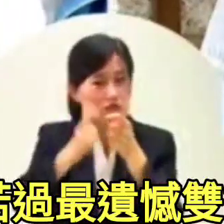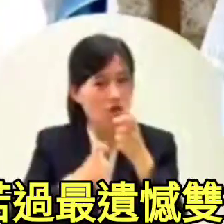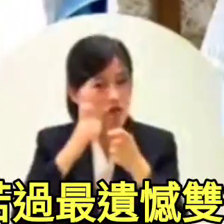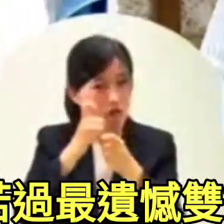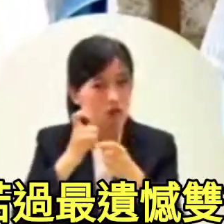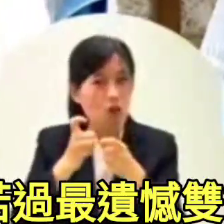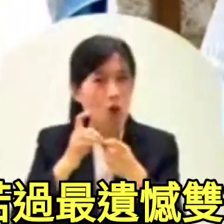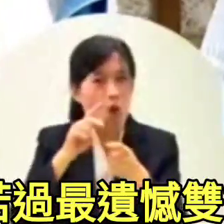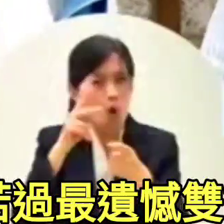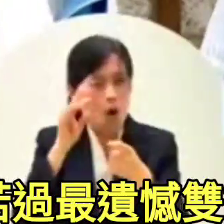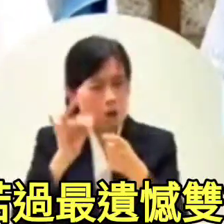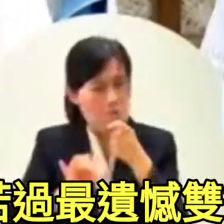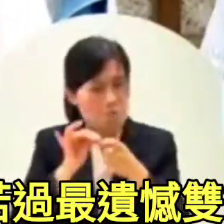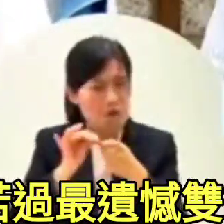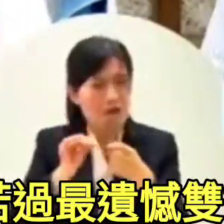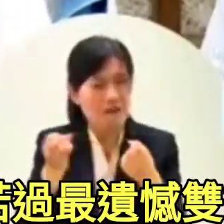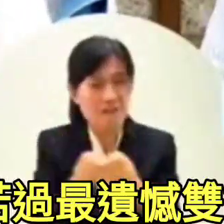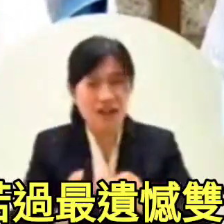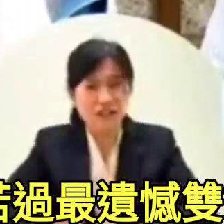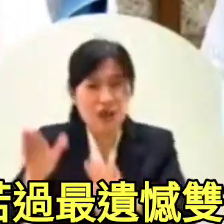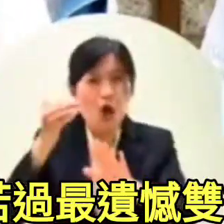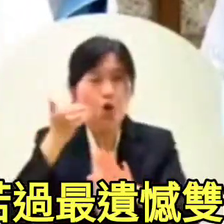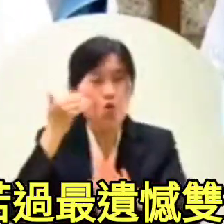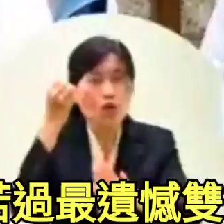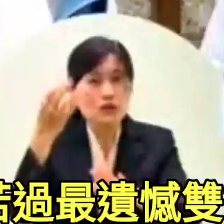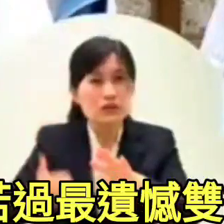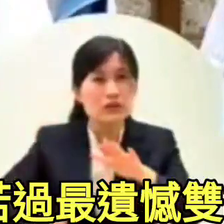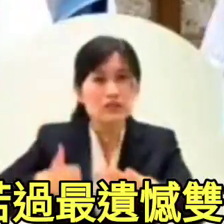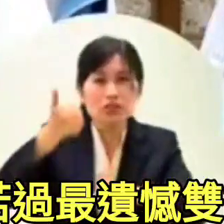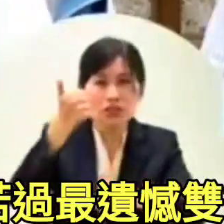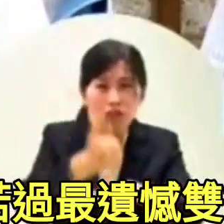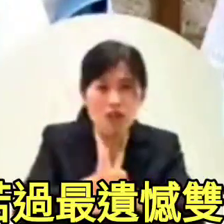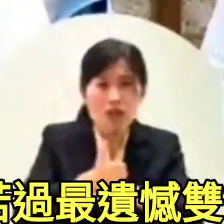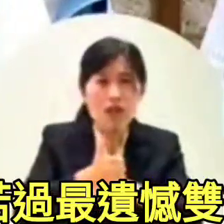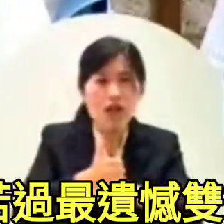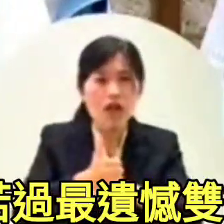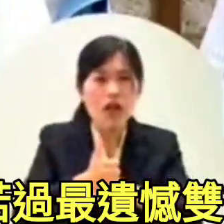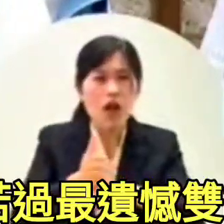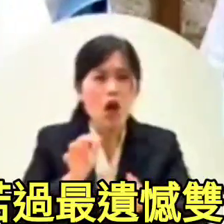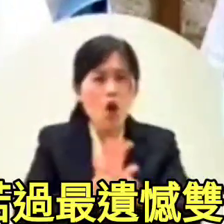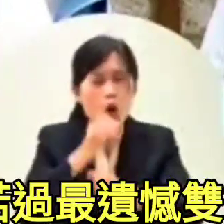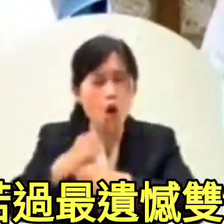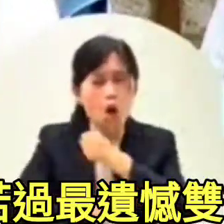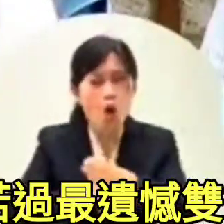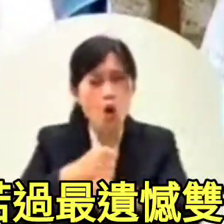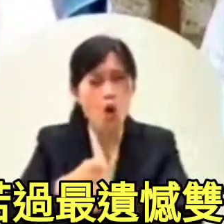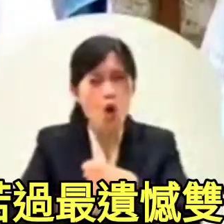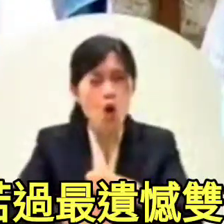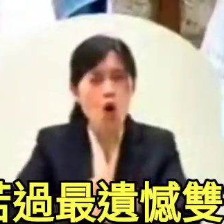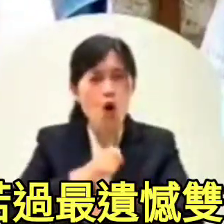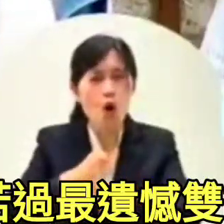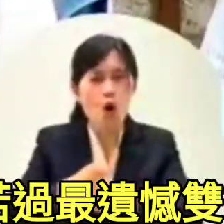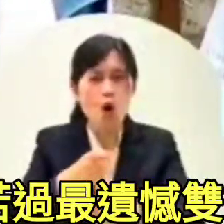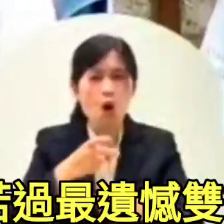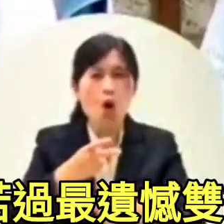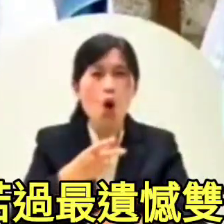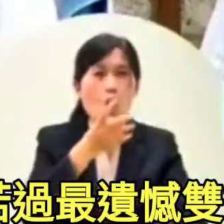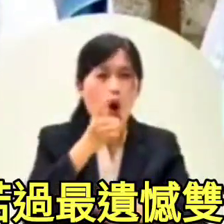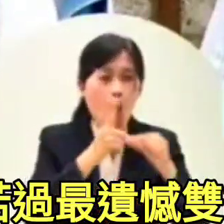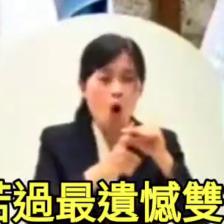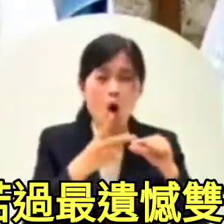一个遗憾，万一新的市长没有办法继续推动双语教育，这个会让我觉得非常非常的遗